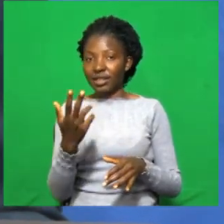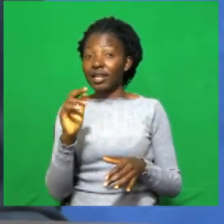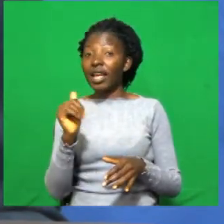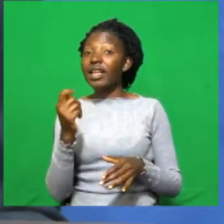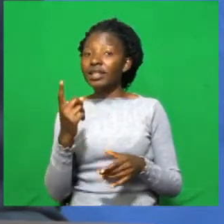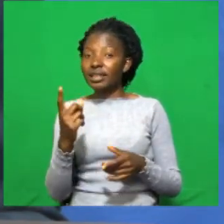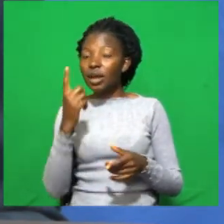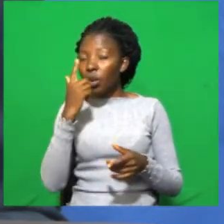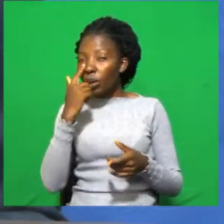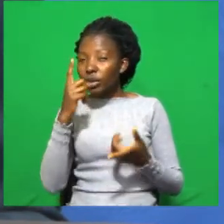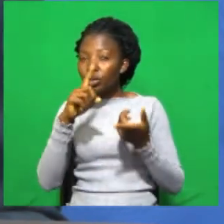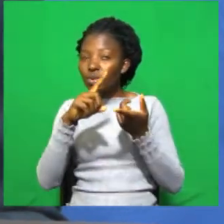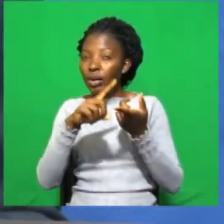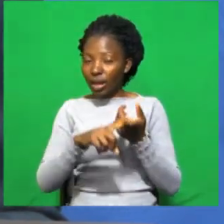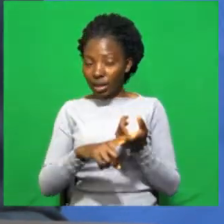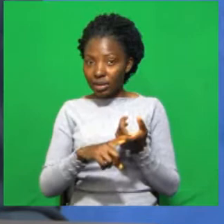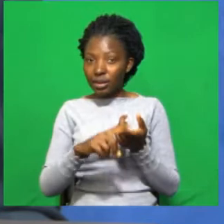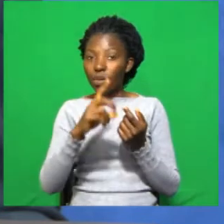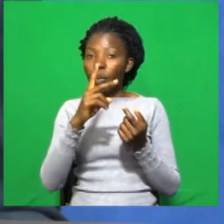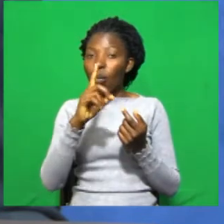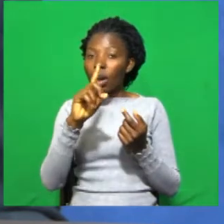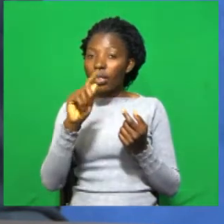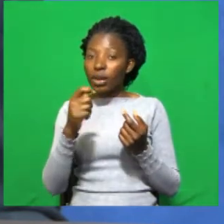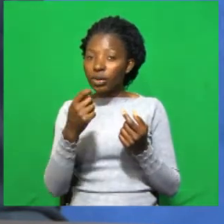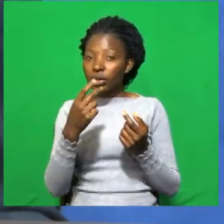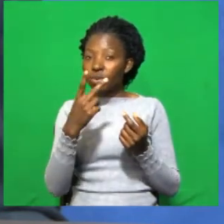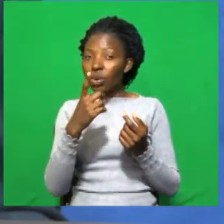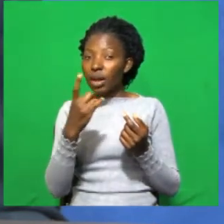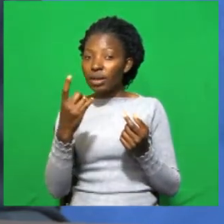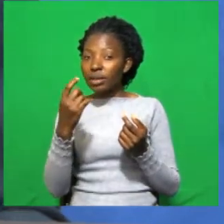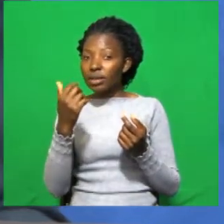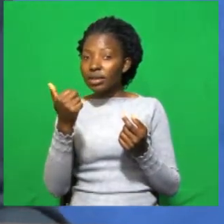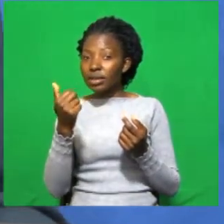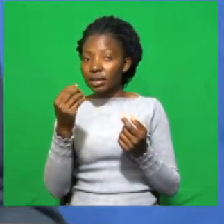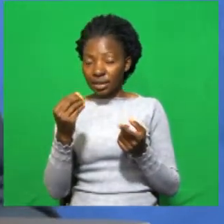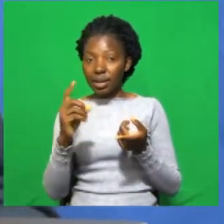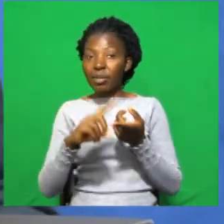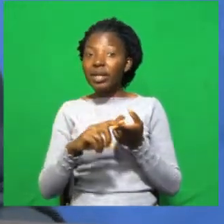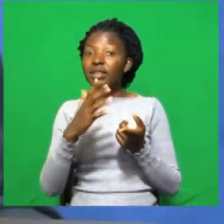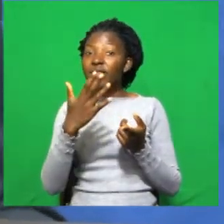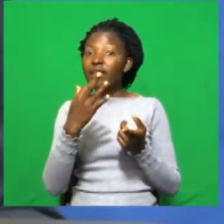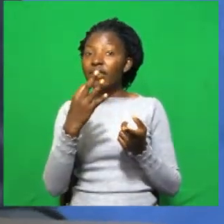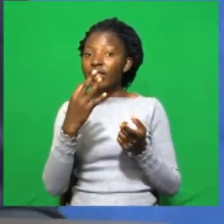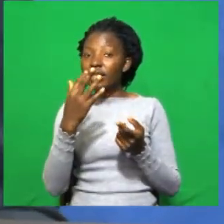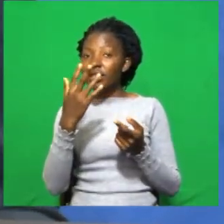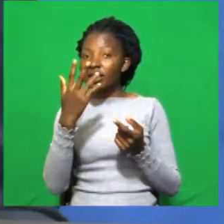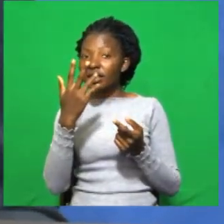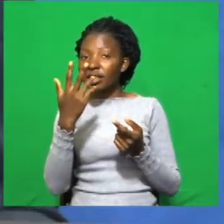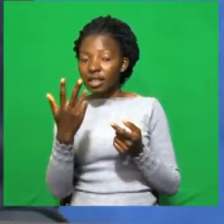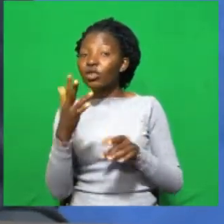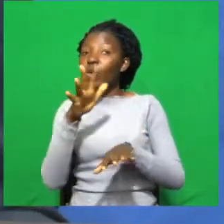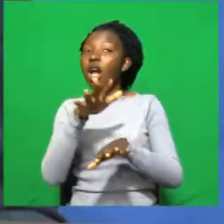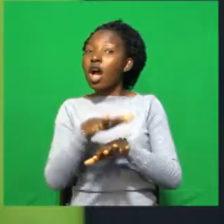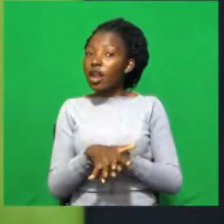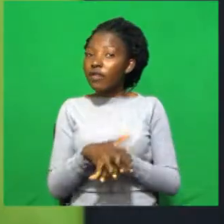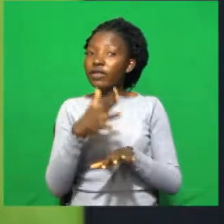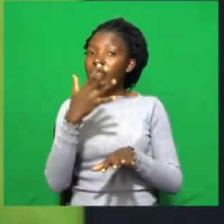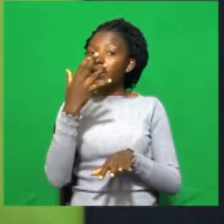mukaedha 1260 na 538 inotisvitsa pana